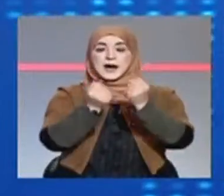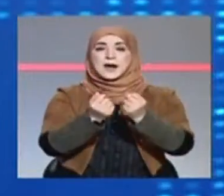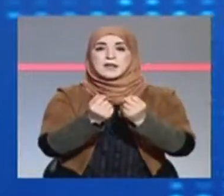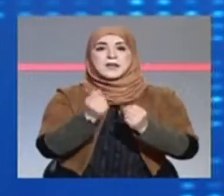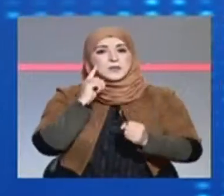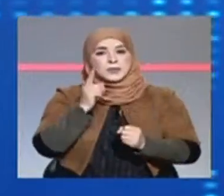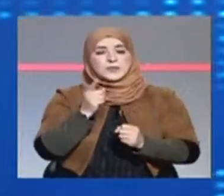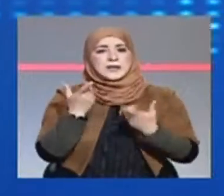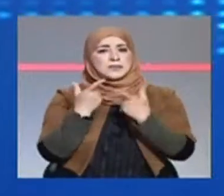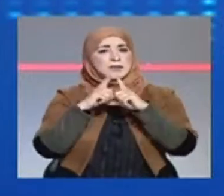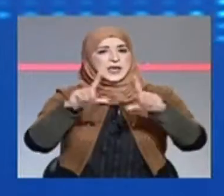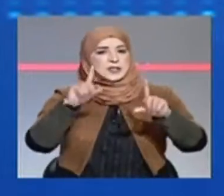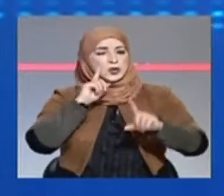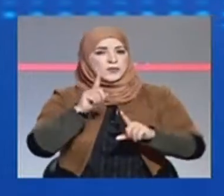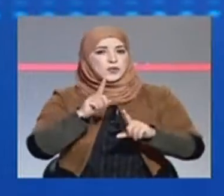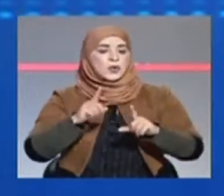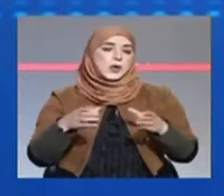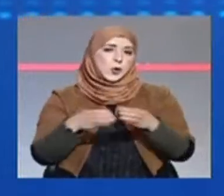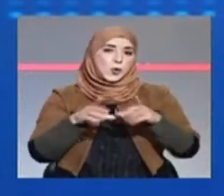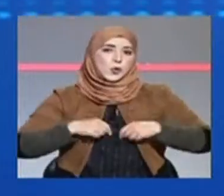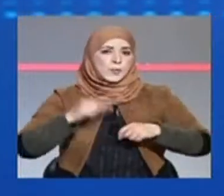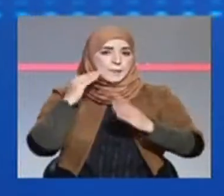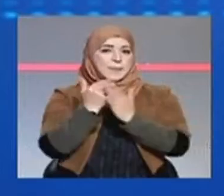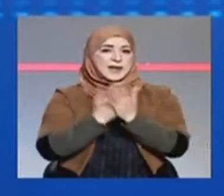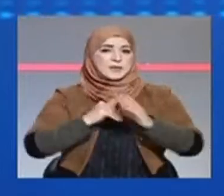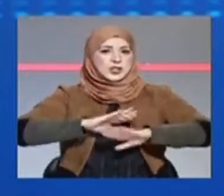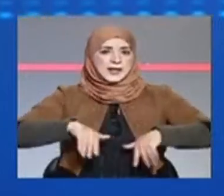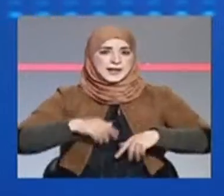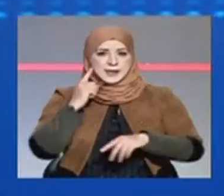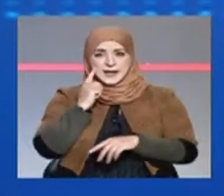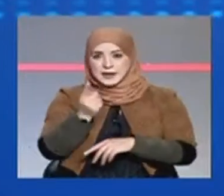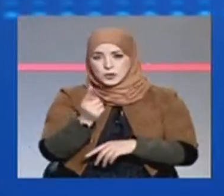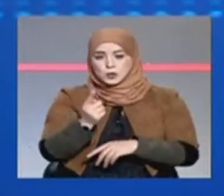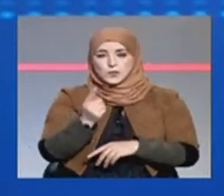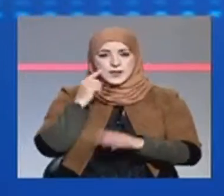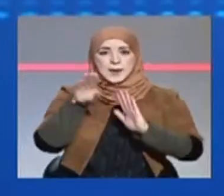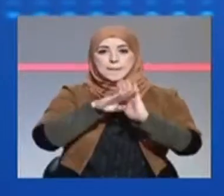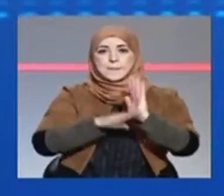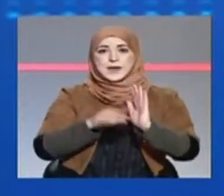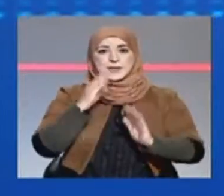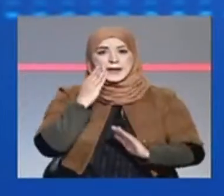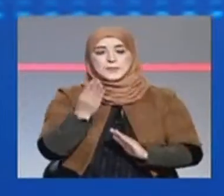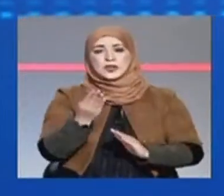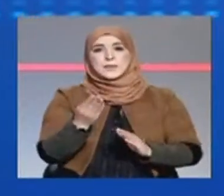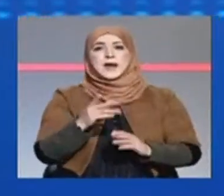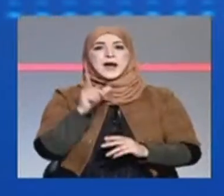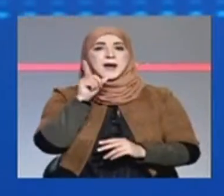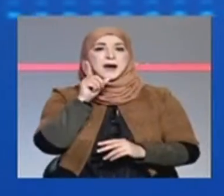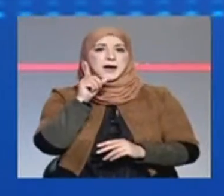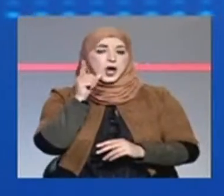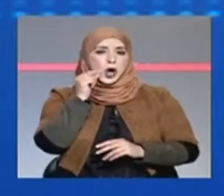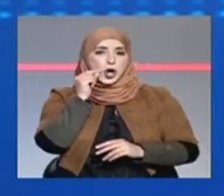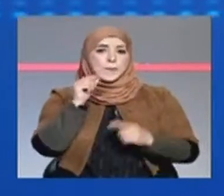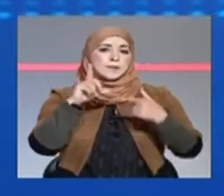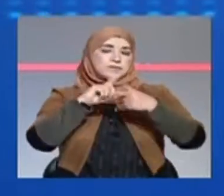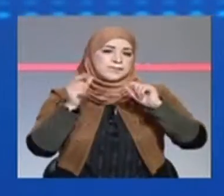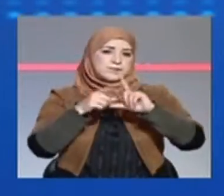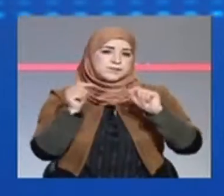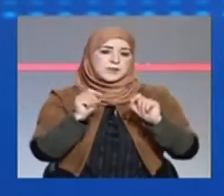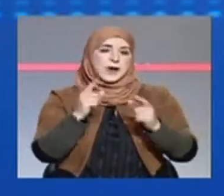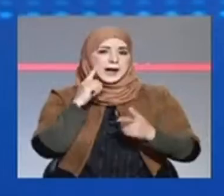لبرنامج الفرصه الاخيره قراءه في هذه التطورات تقدمها الاخبار الليله مع المحلل يقد الاقتصاديه